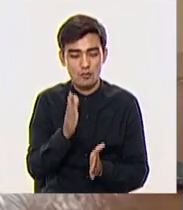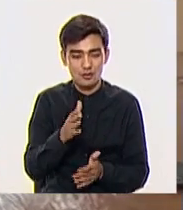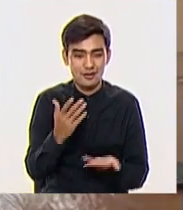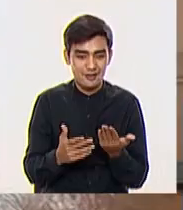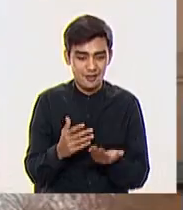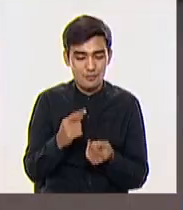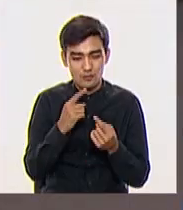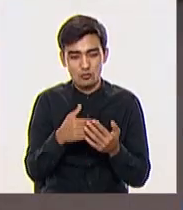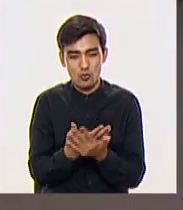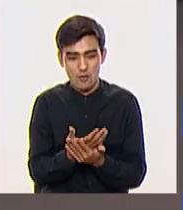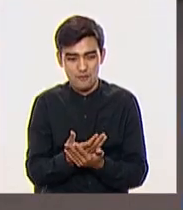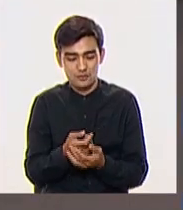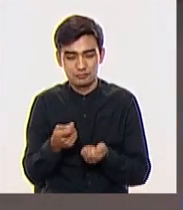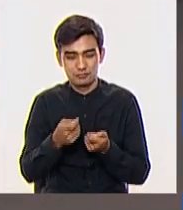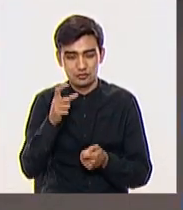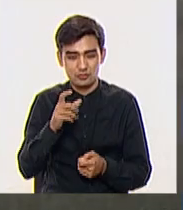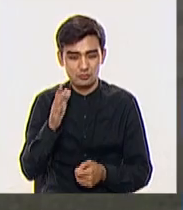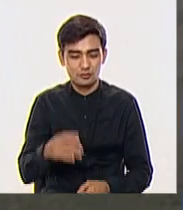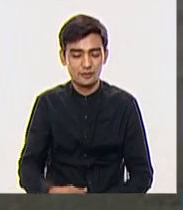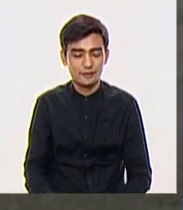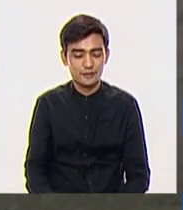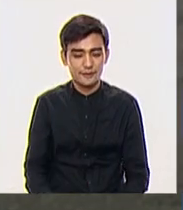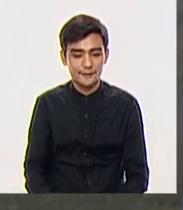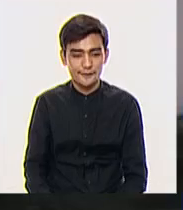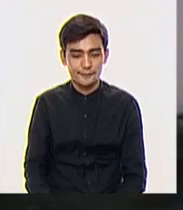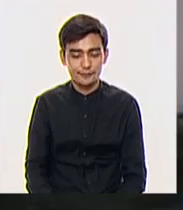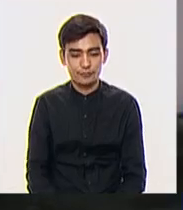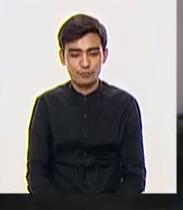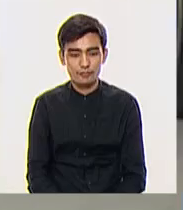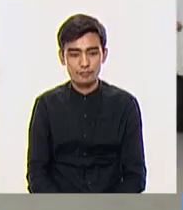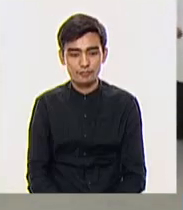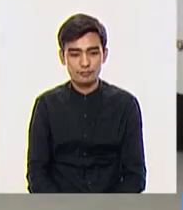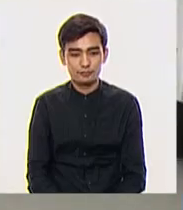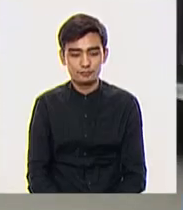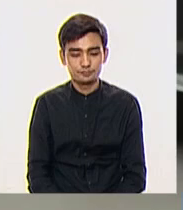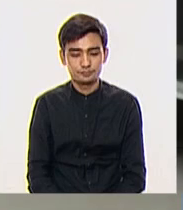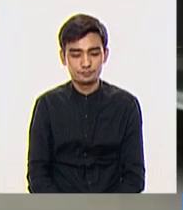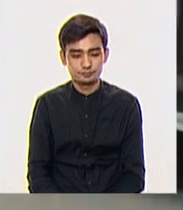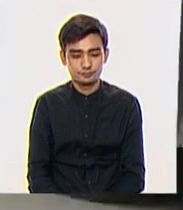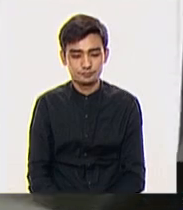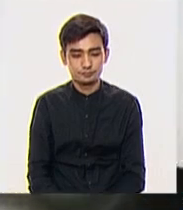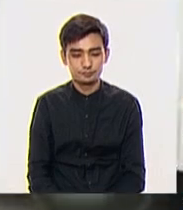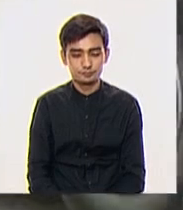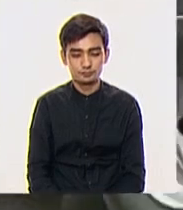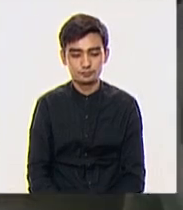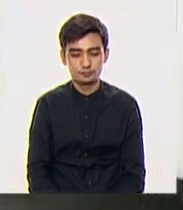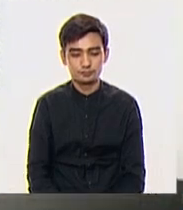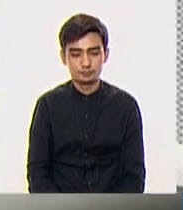будет работать другой победитель тендера. Асем Караулова, Динара Ерболказа, Информбюро, Восточно-Казахстанская область.